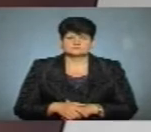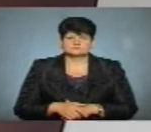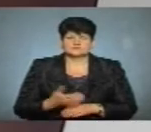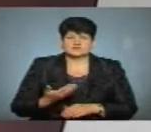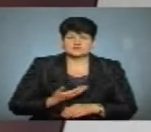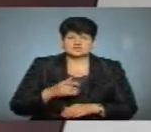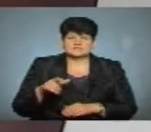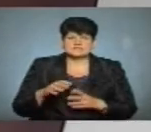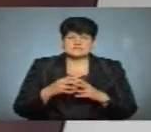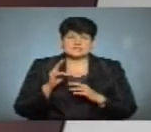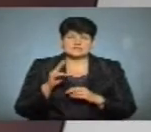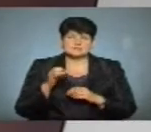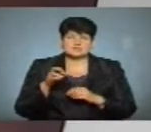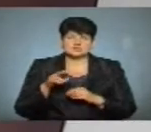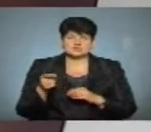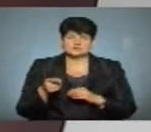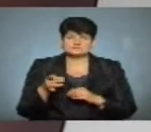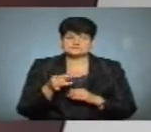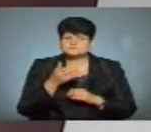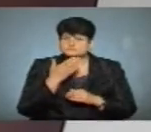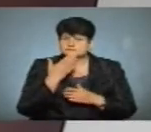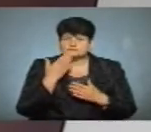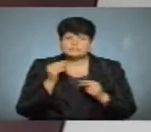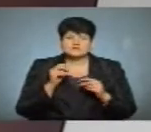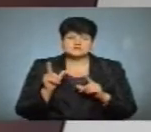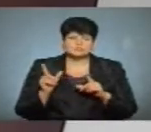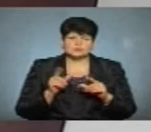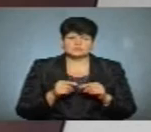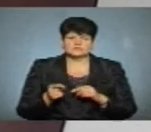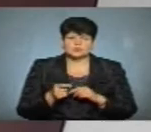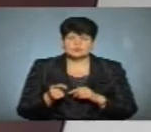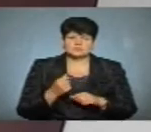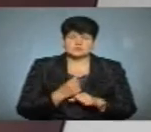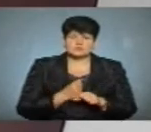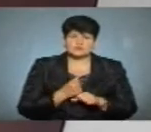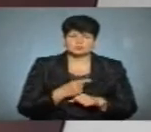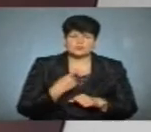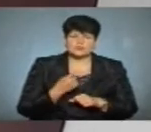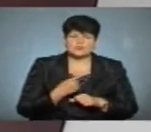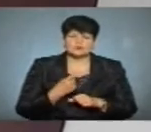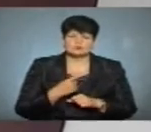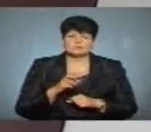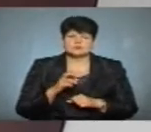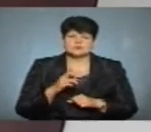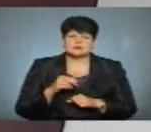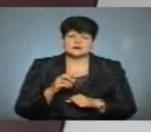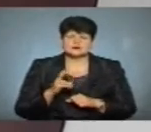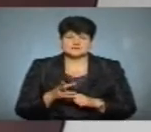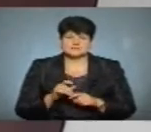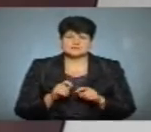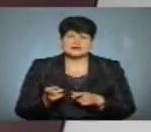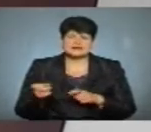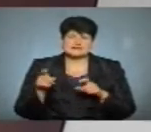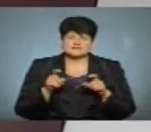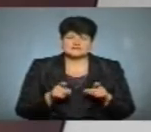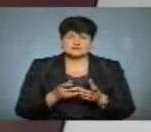Жителі села Кип'ячка Тернопільського району не мають чим доїхати до Тернополя на роботу, каже один із них Борис Дяків. За його словами, перевізник,